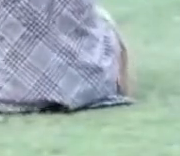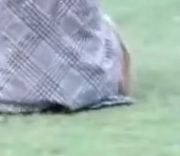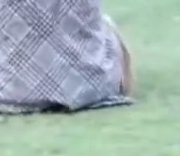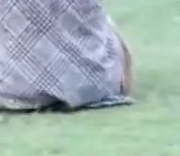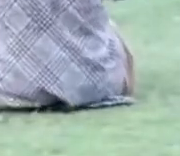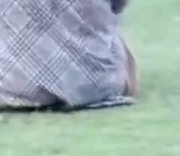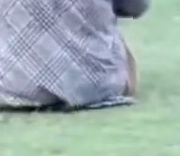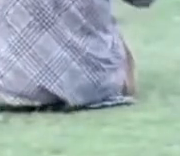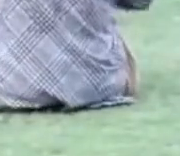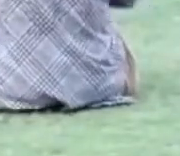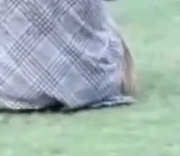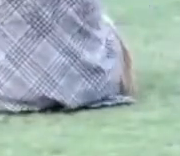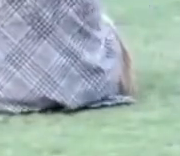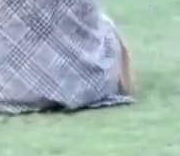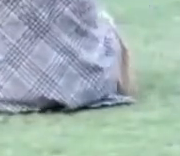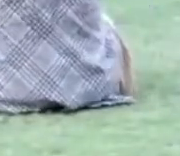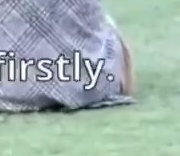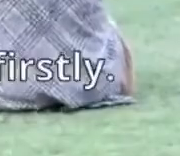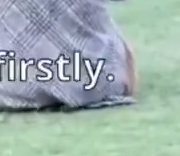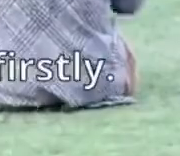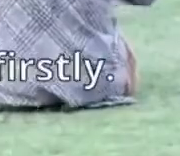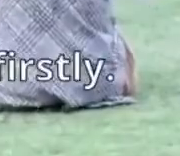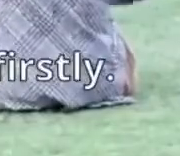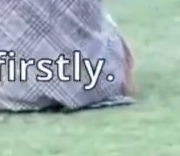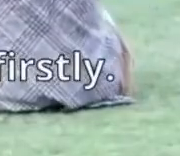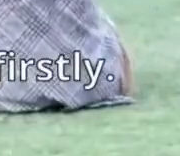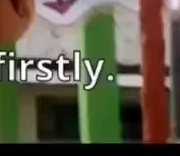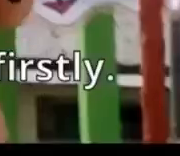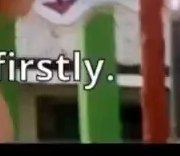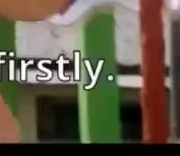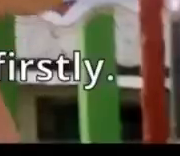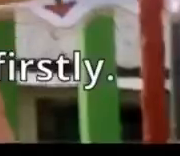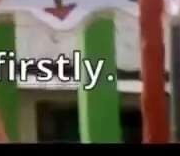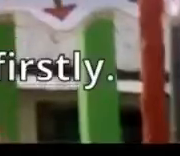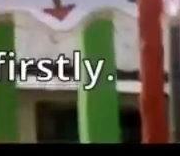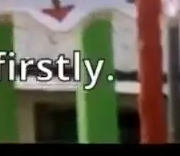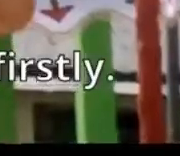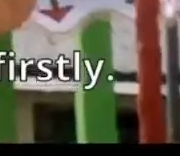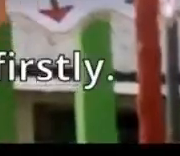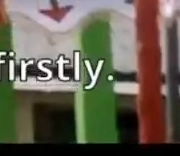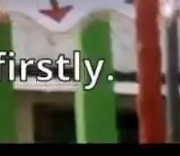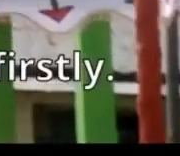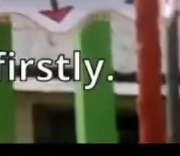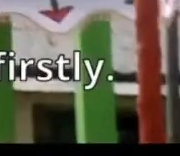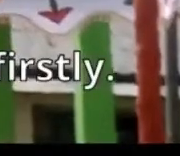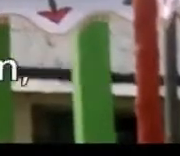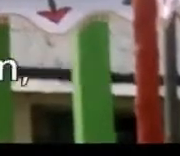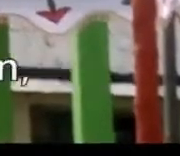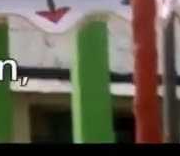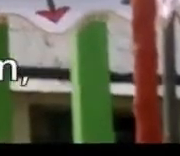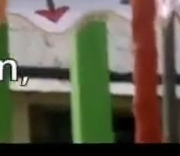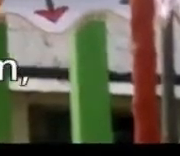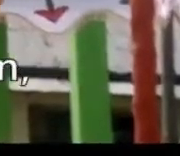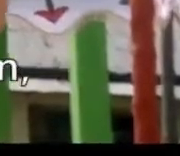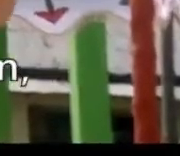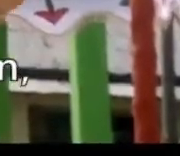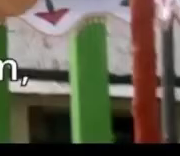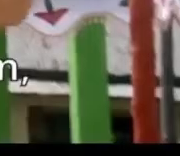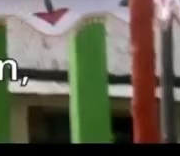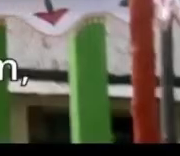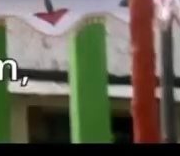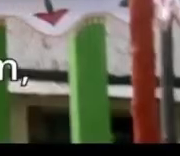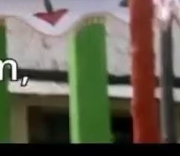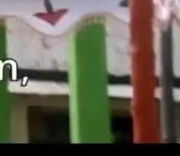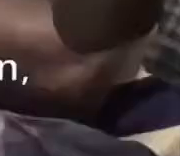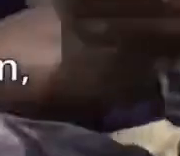ব্যবস্থাপনা আইন মানবো যে সবাই, সবার আগে নীতিমালা জানতে হবে ভাই। ঘূর্ণিঝড় জলোচ্ছ্বাস কাল